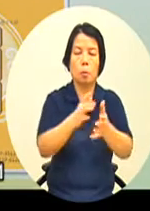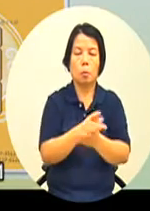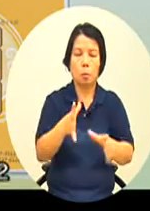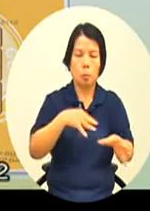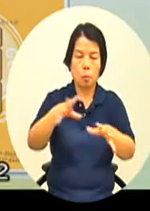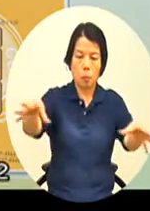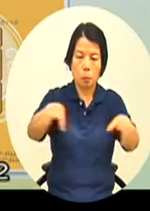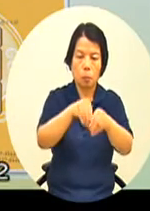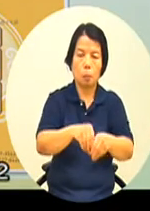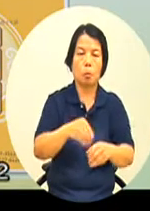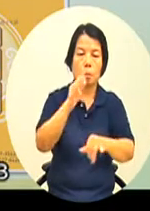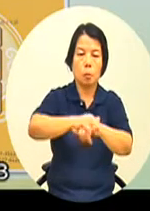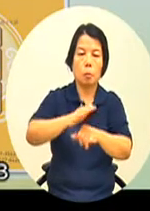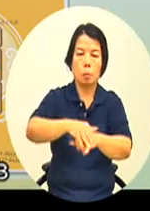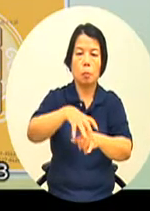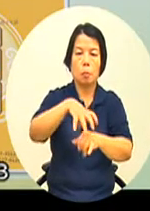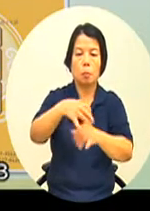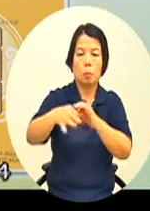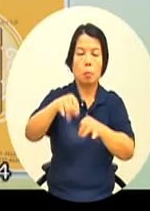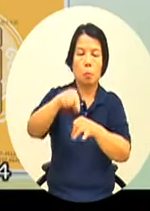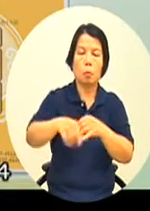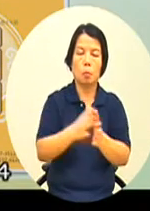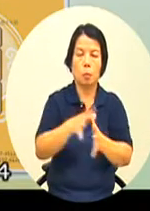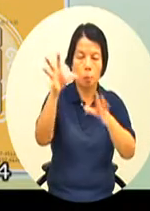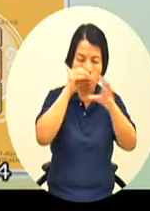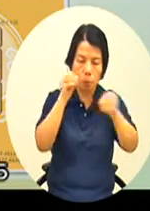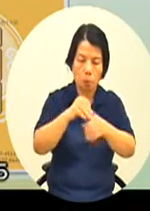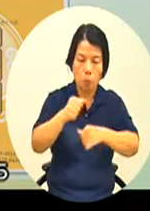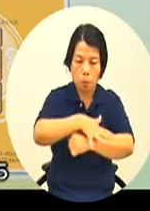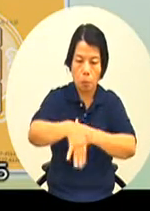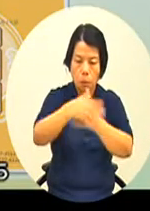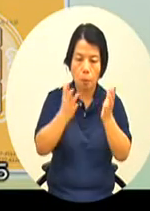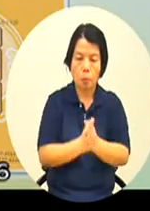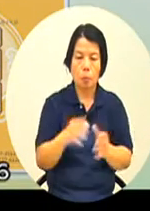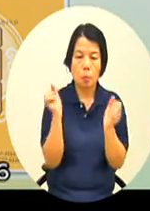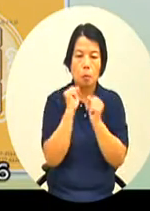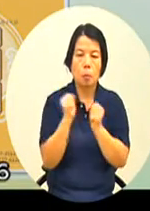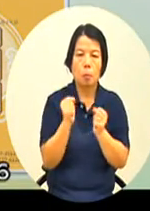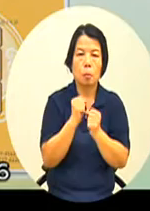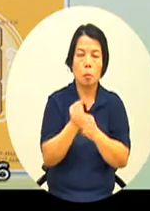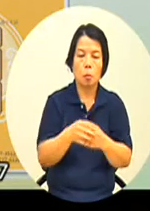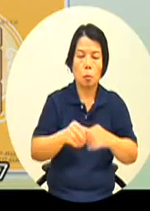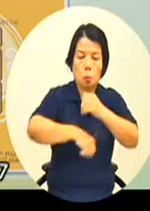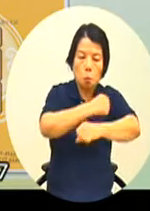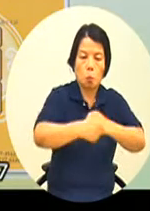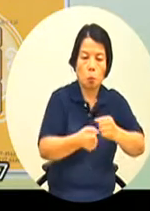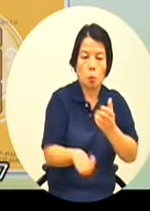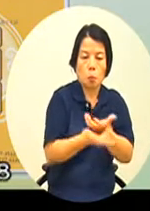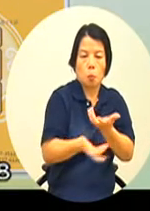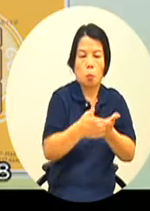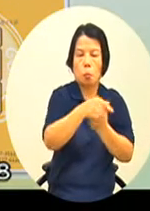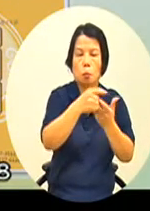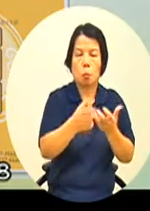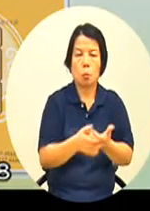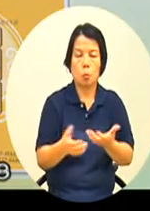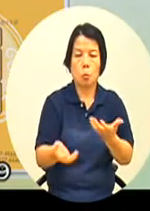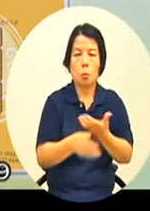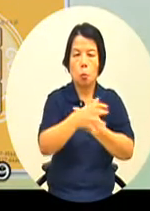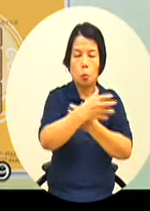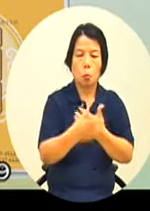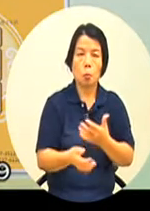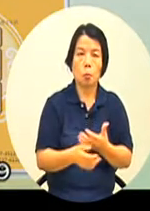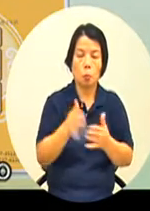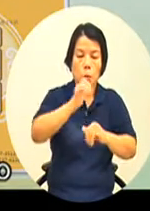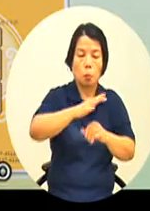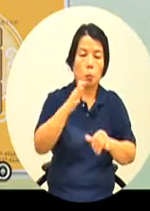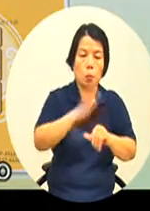葬殡仪馆我们的资讯系统、冷冻火化 QR Code 系统，还有我们殡葬业者身份辨识系统三